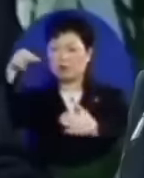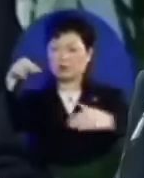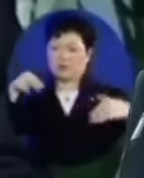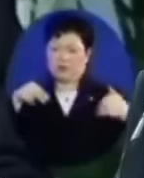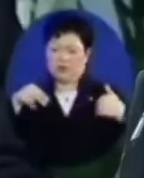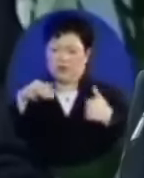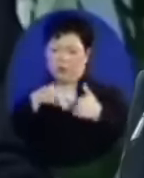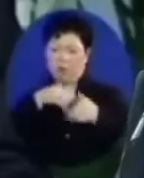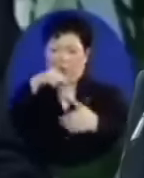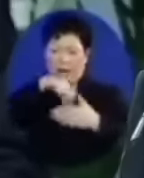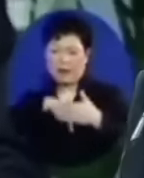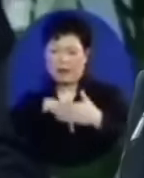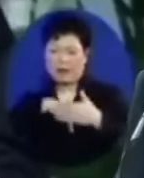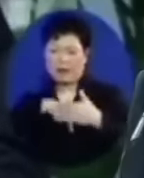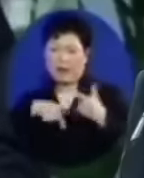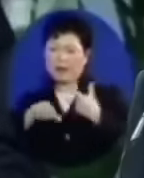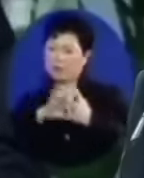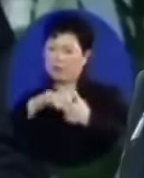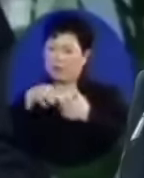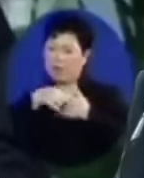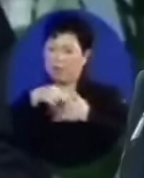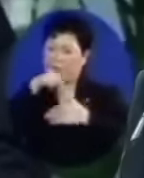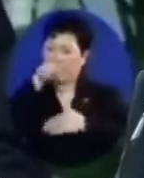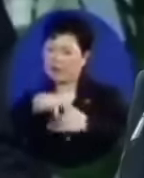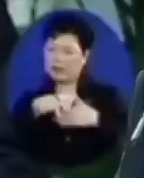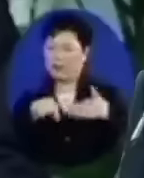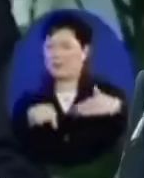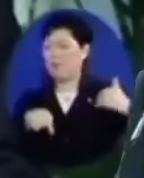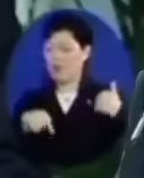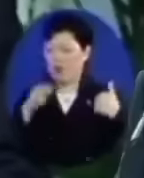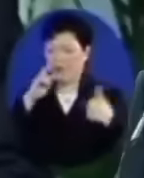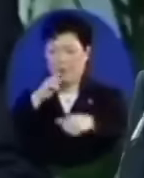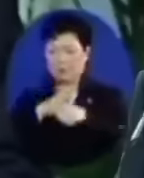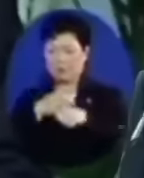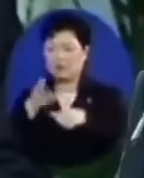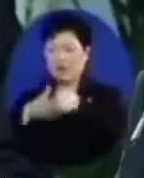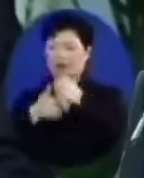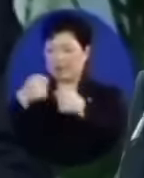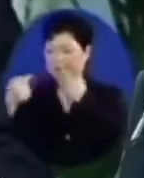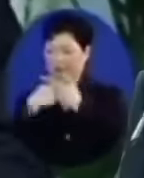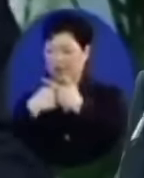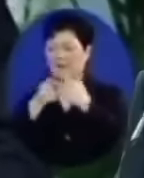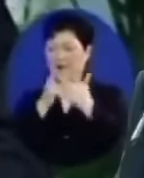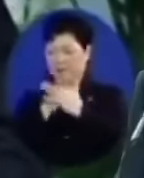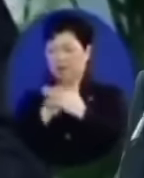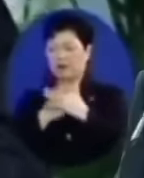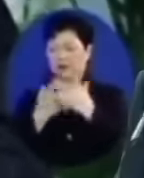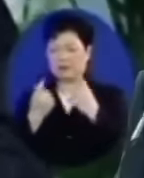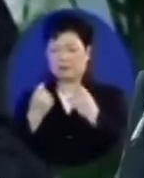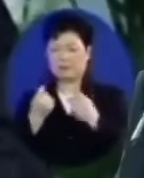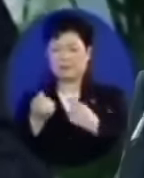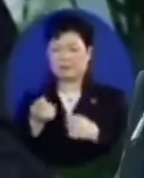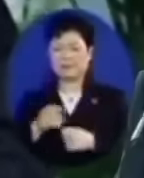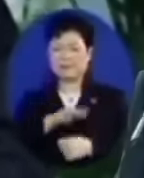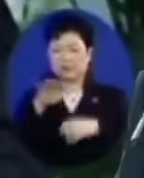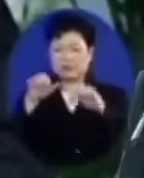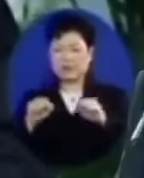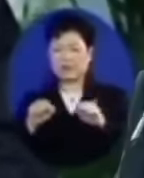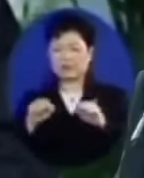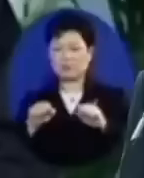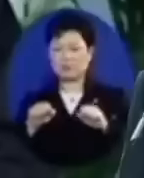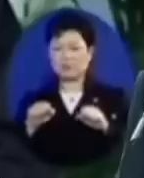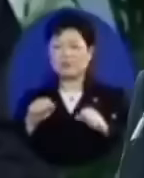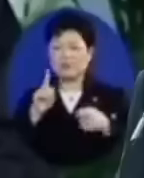안에 있었는지 몸 밖에 있었는지 나는 모르거니와 하나님은 아시다니라. 그러므로 여러분 우리는 살아도 살고